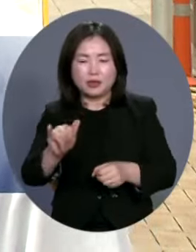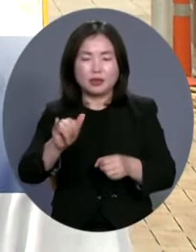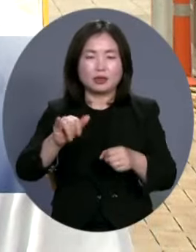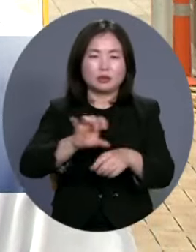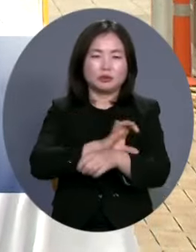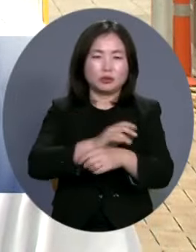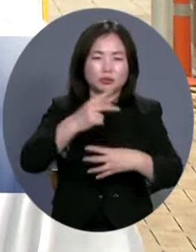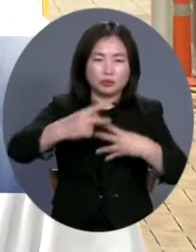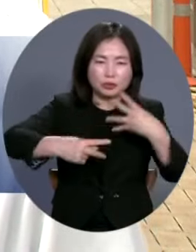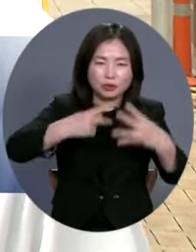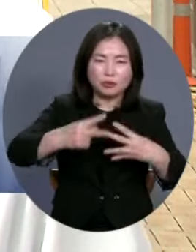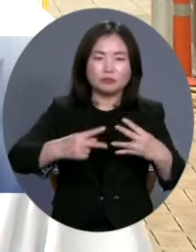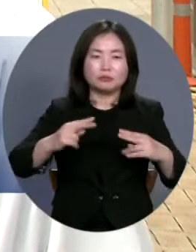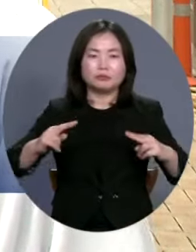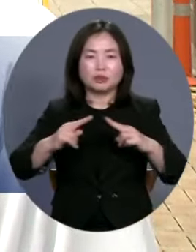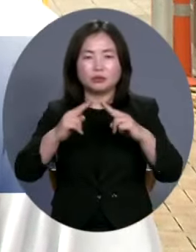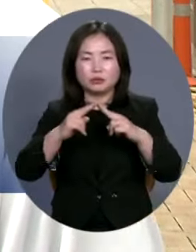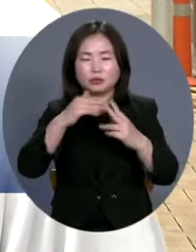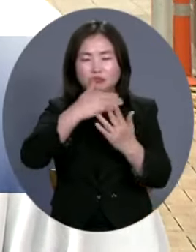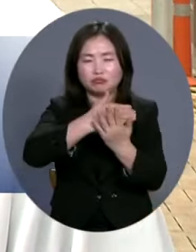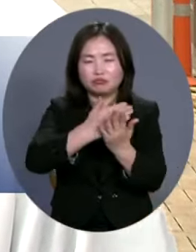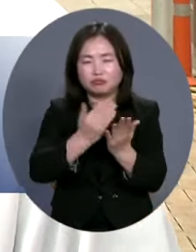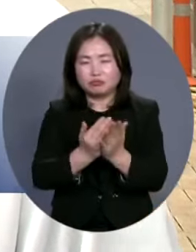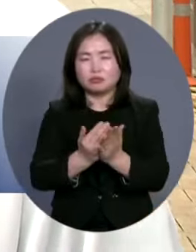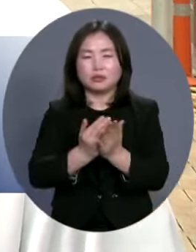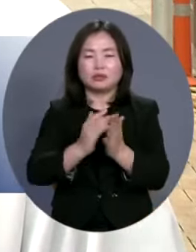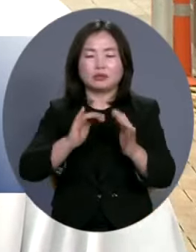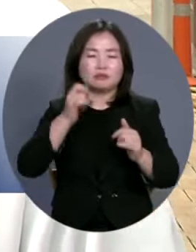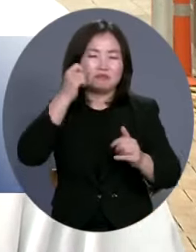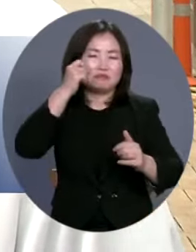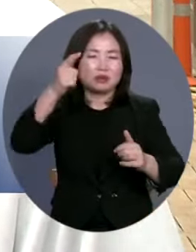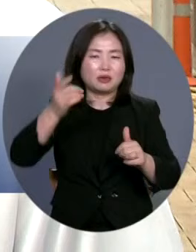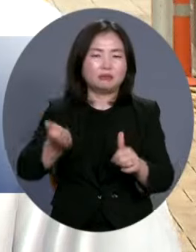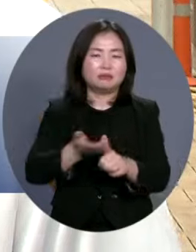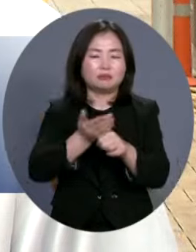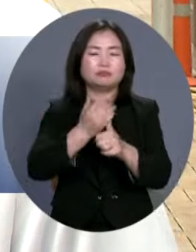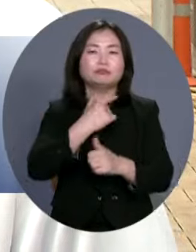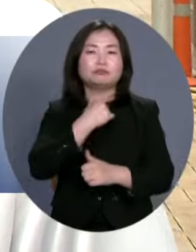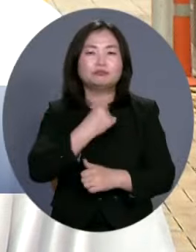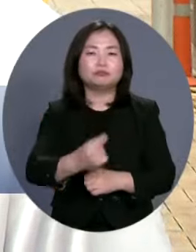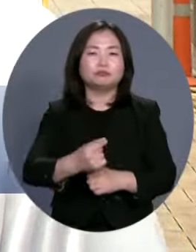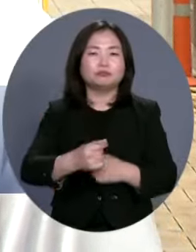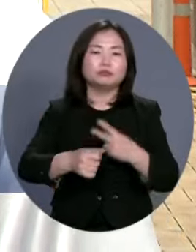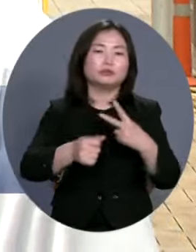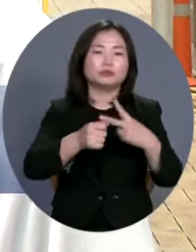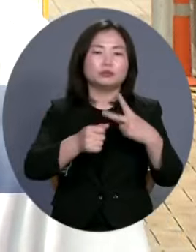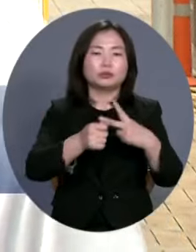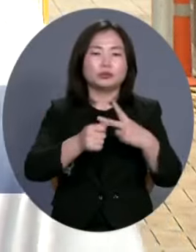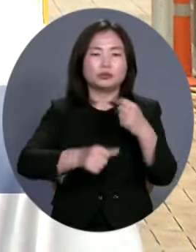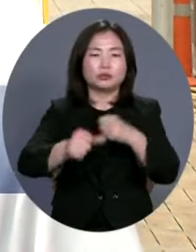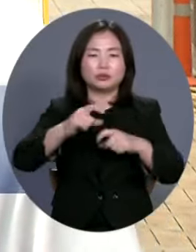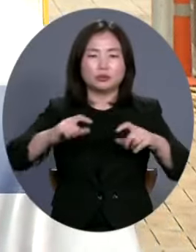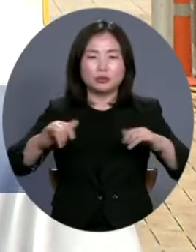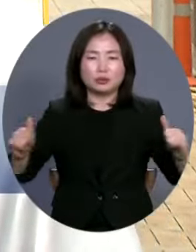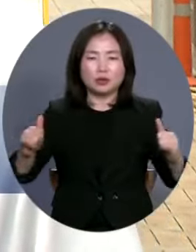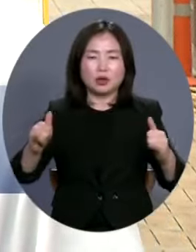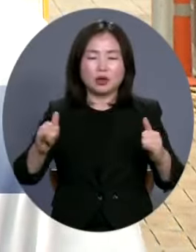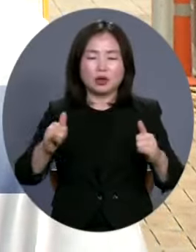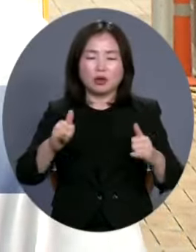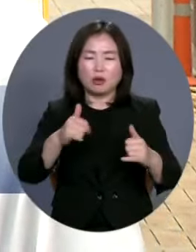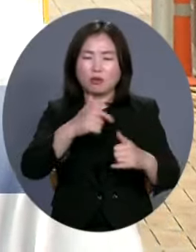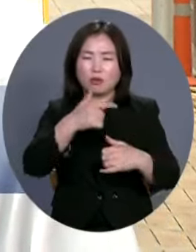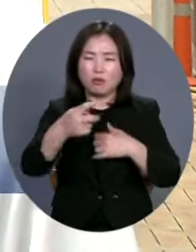컴퓨터 프로그램이라든가 그런 프로그램 반도체라는 걸 만들어서 인재 양성을 하겠습니다. 두 번째로는 수성 구민들의 반응이